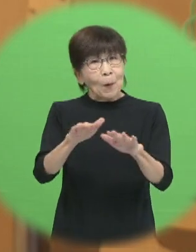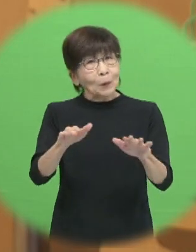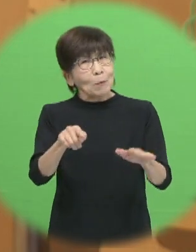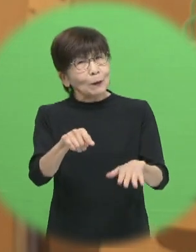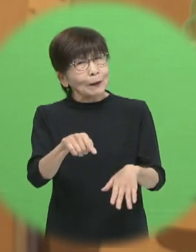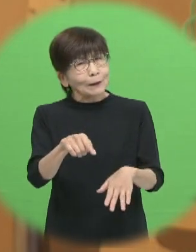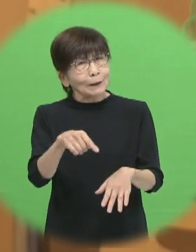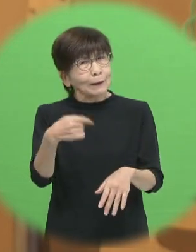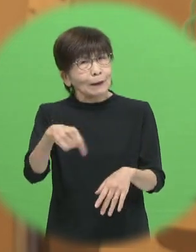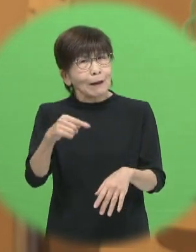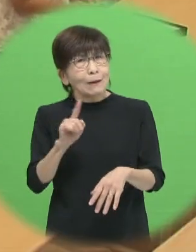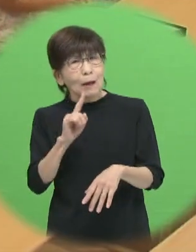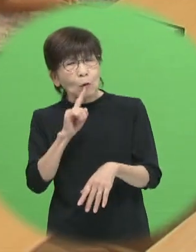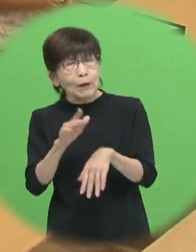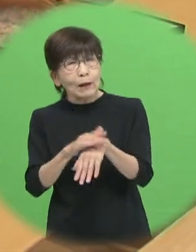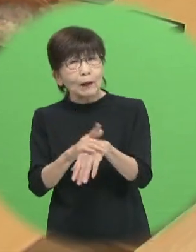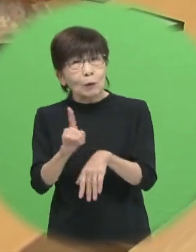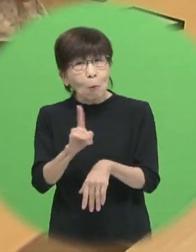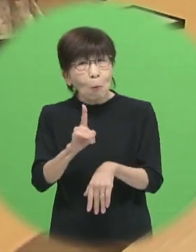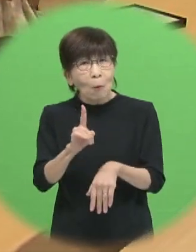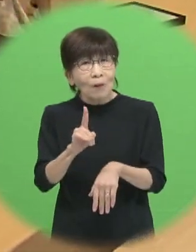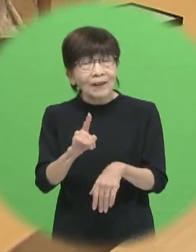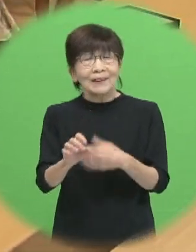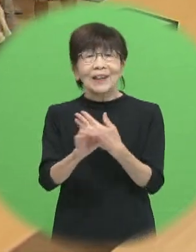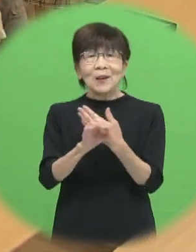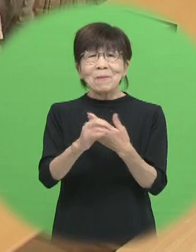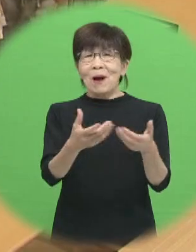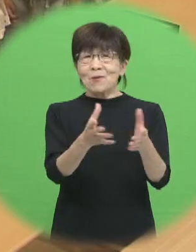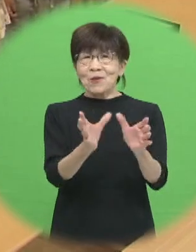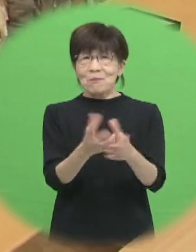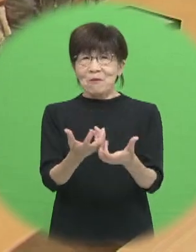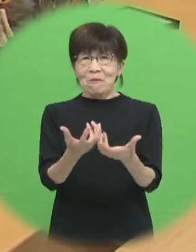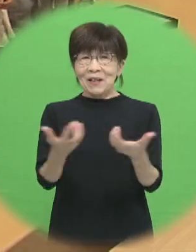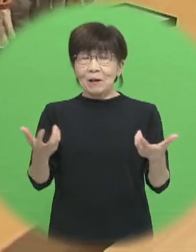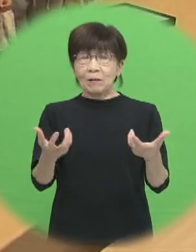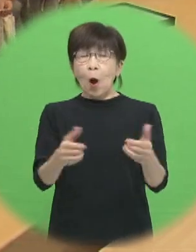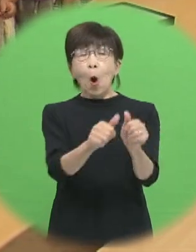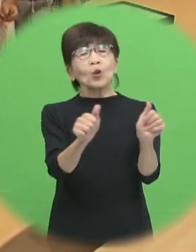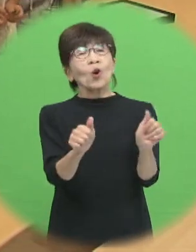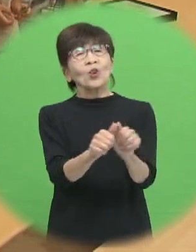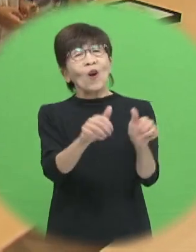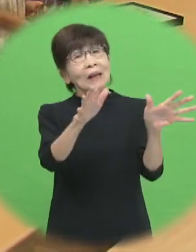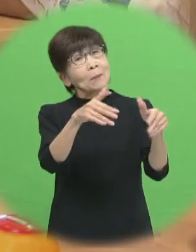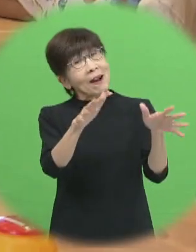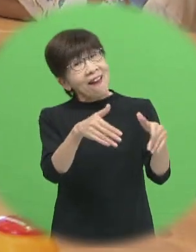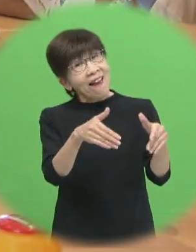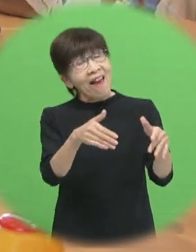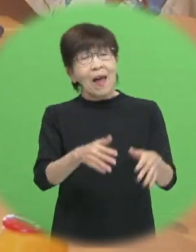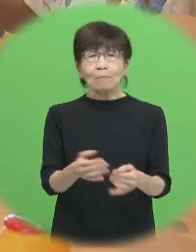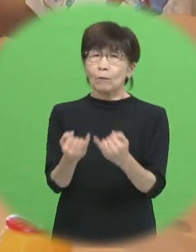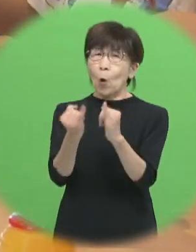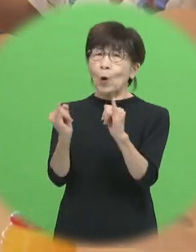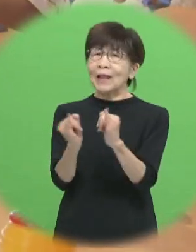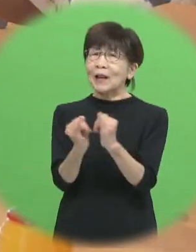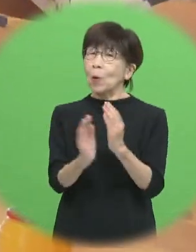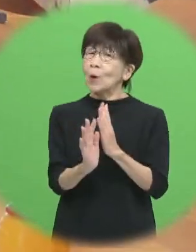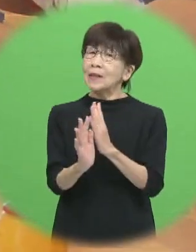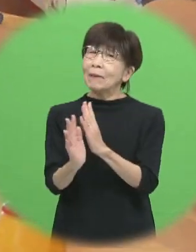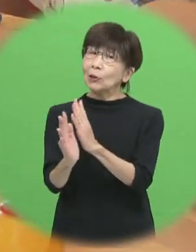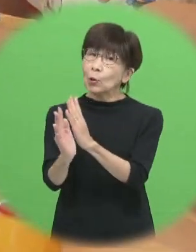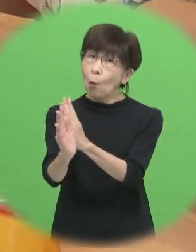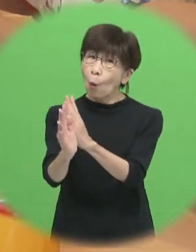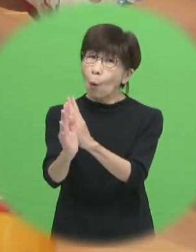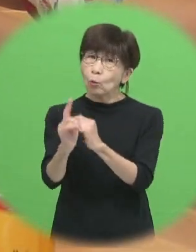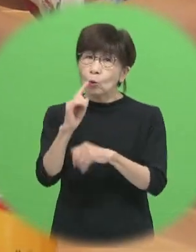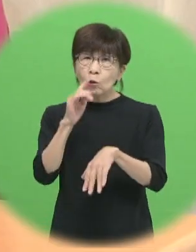が気になりだしました。例えばグループを分けるときに、男の子集まれとか、女の子行きますよっていうふう